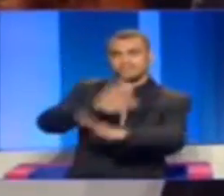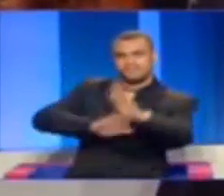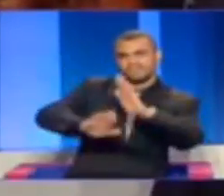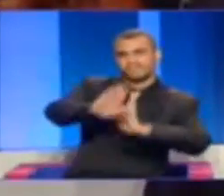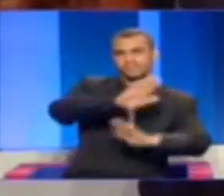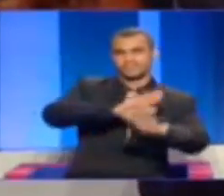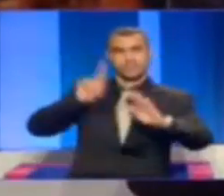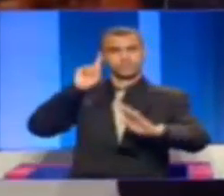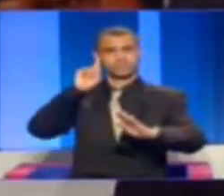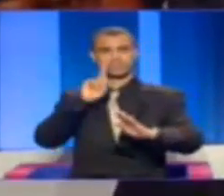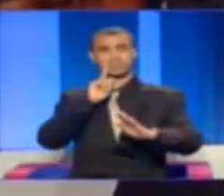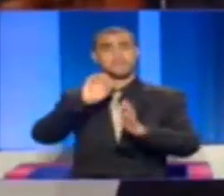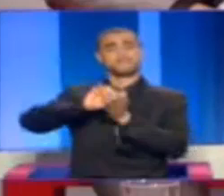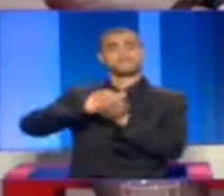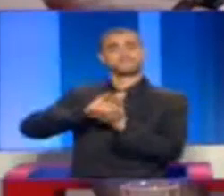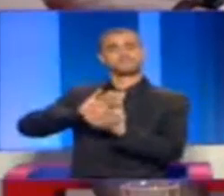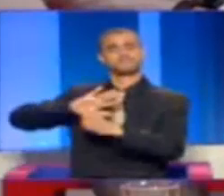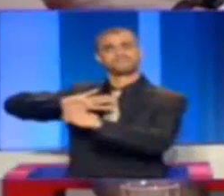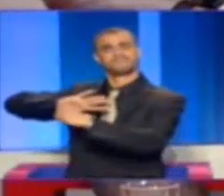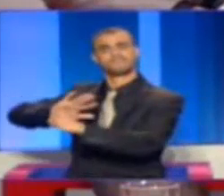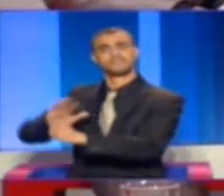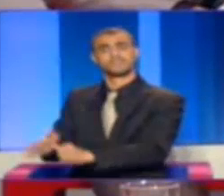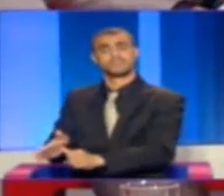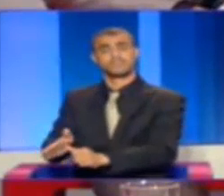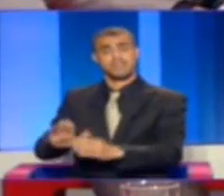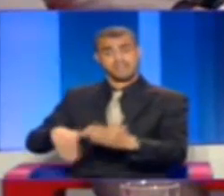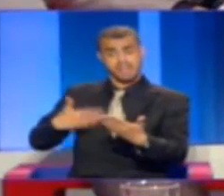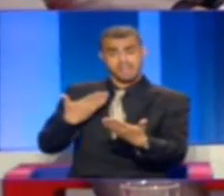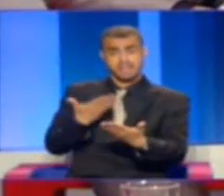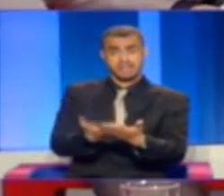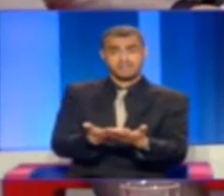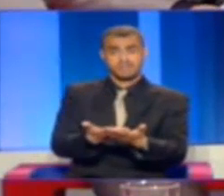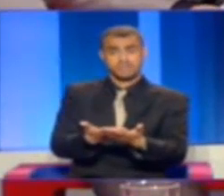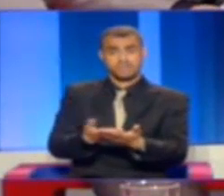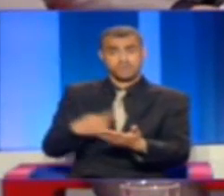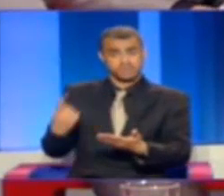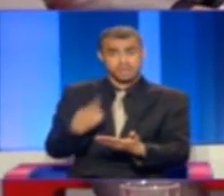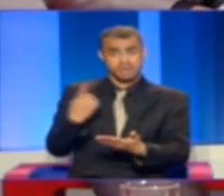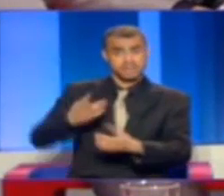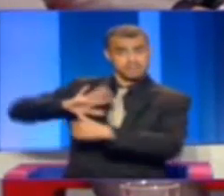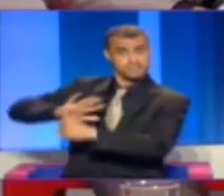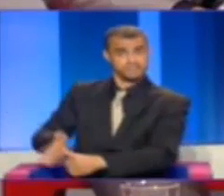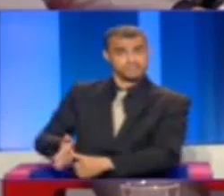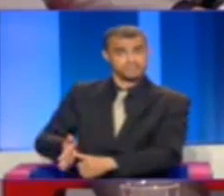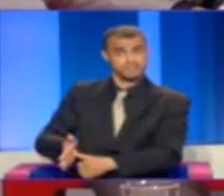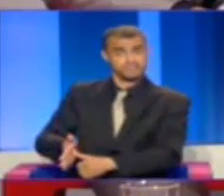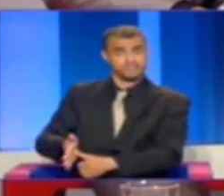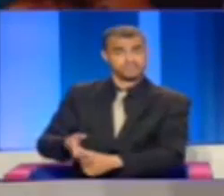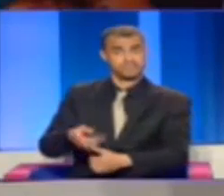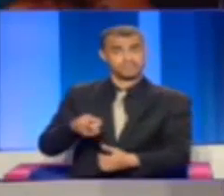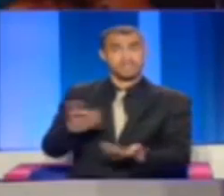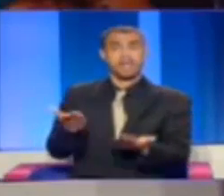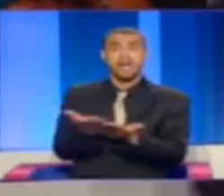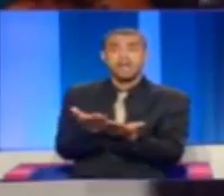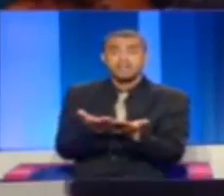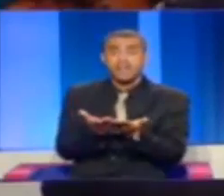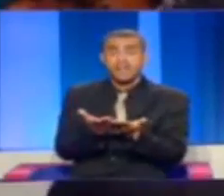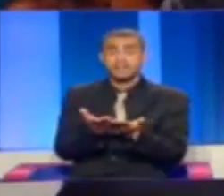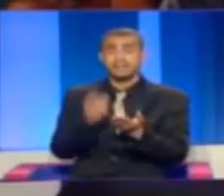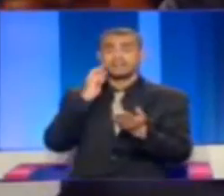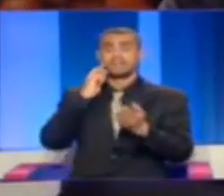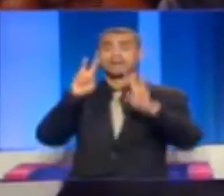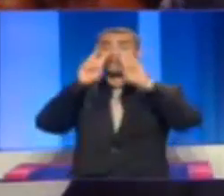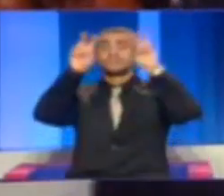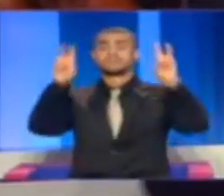الناس الصم بالدرجه الاولى. اذا اليوم هاد الصم واش غنخليو دائما مقصي؟ حتى في التعليم حكمنا عليه خصها تكون عنده ماشي